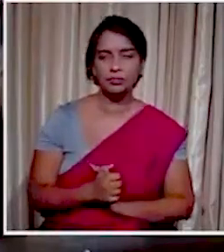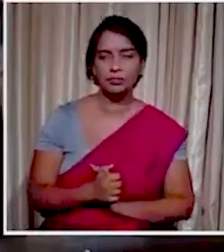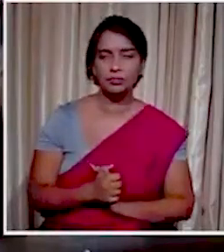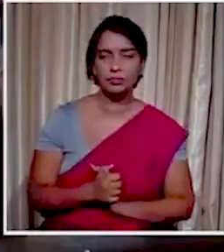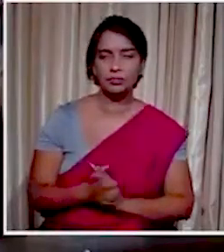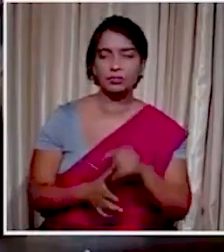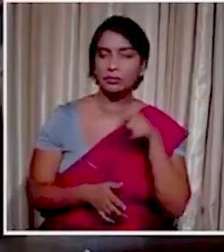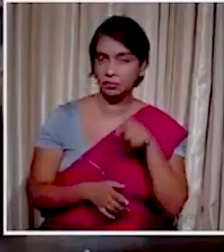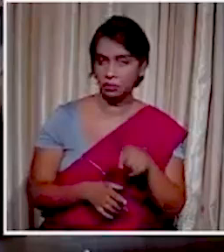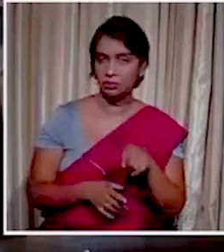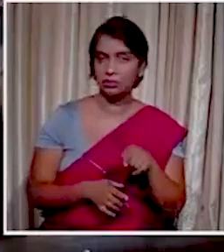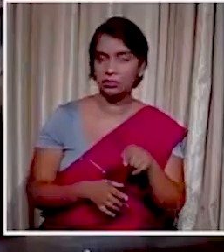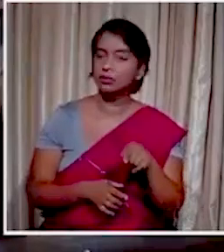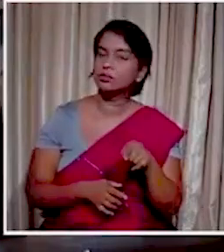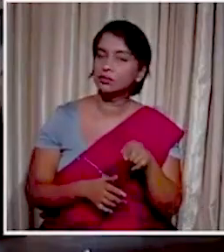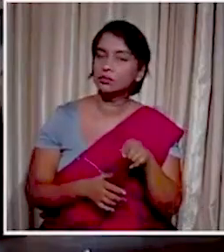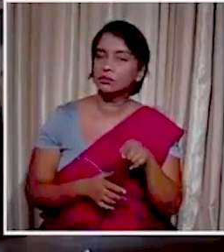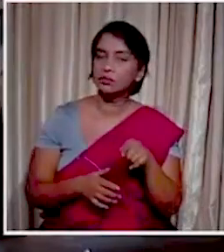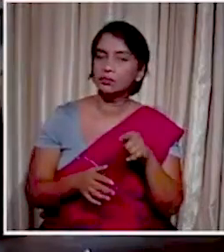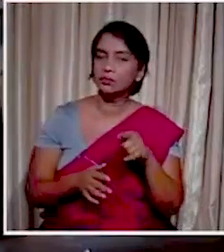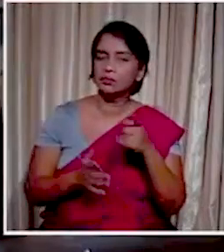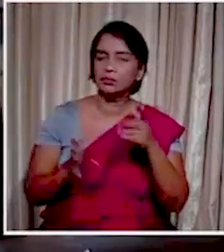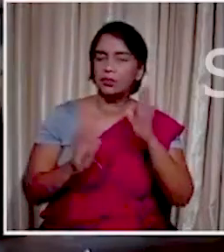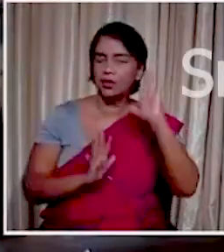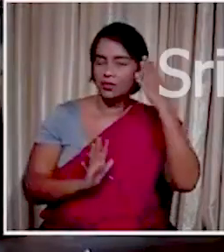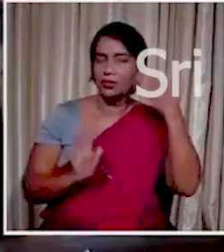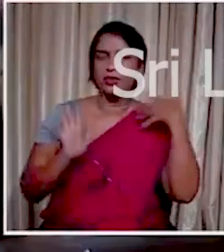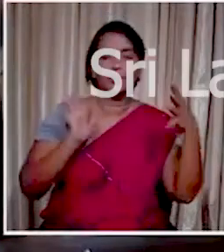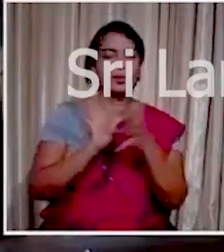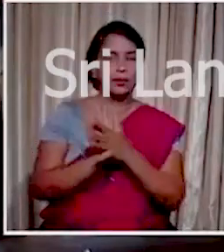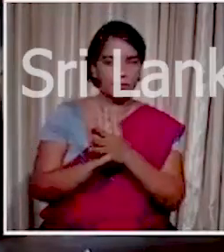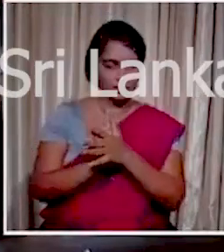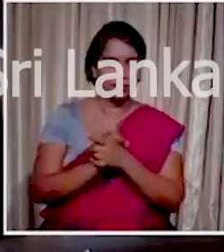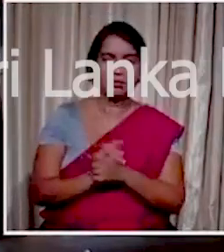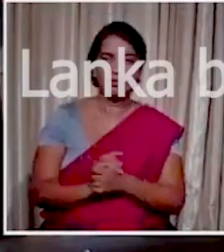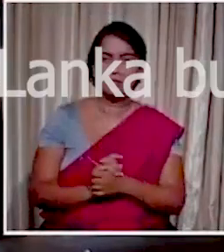මේ චන් මේ අපේක්ෂකයන් අපූර්ව සංකලනය